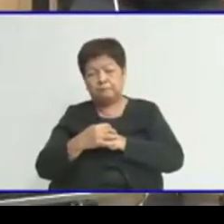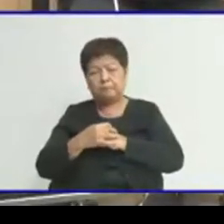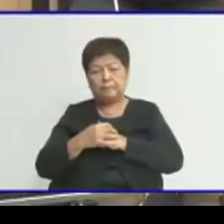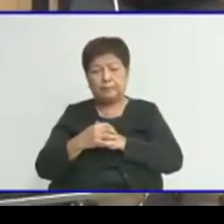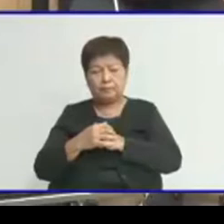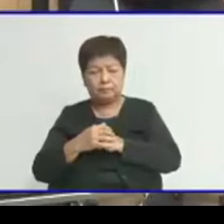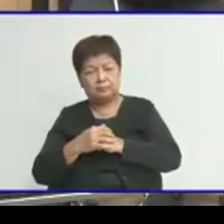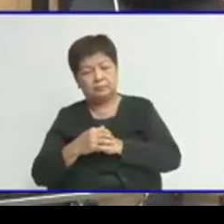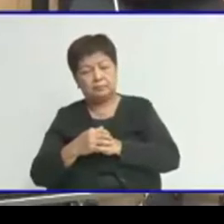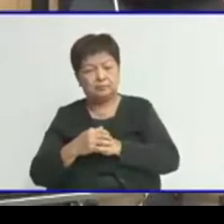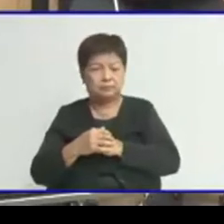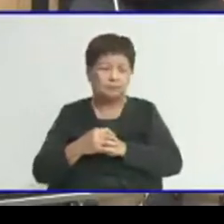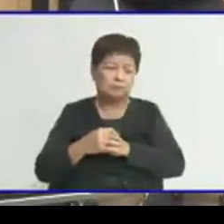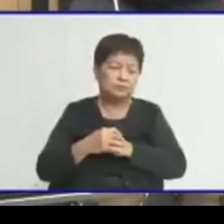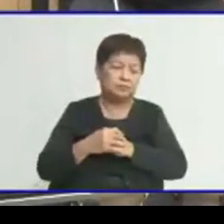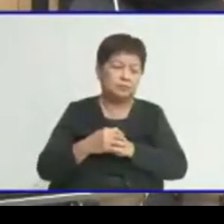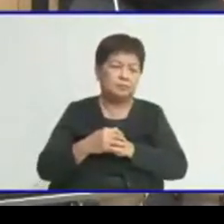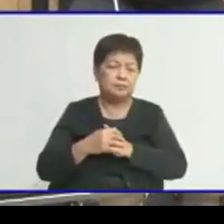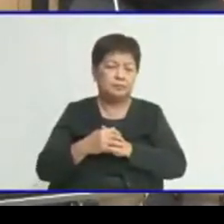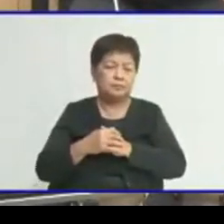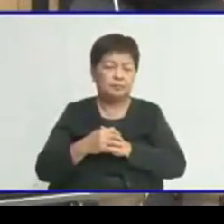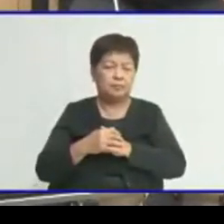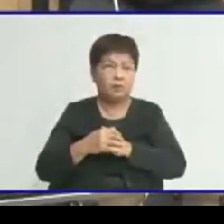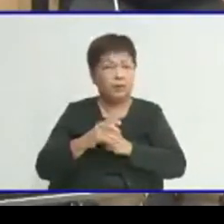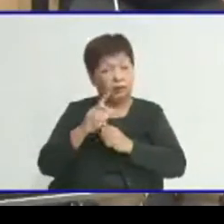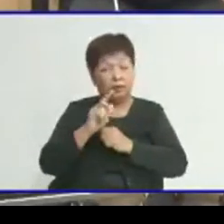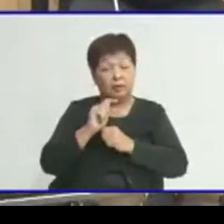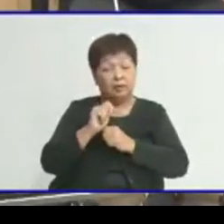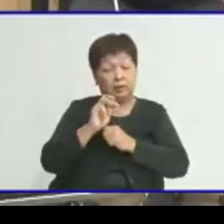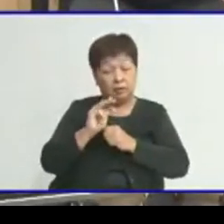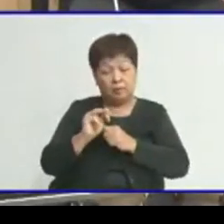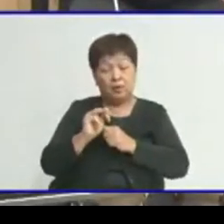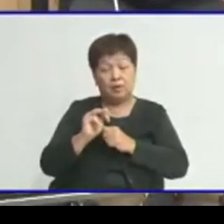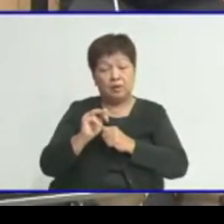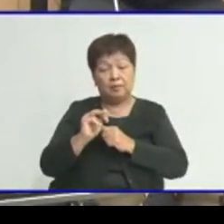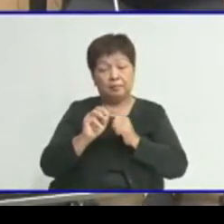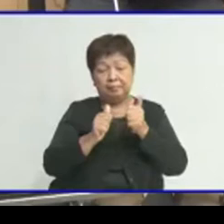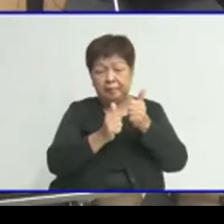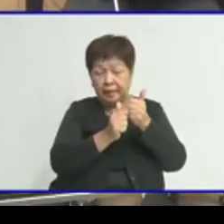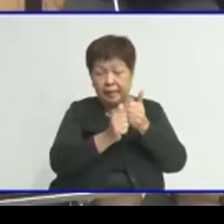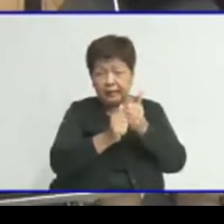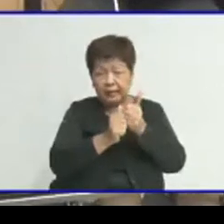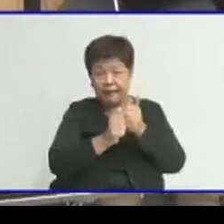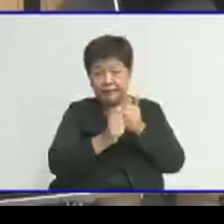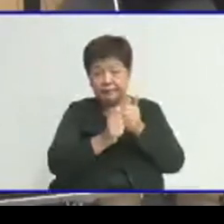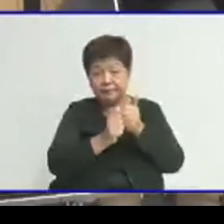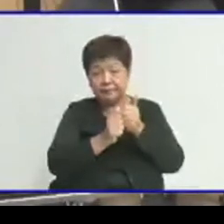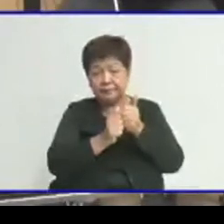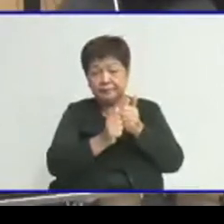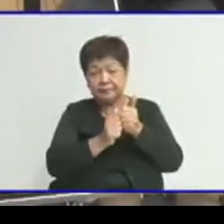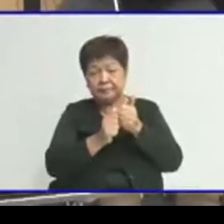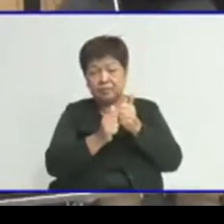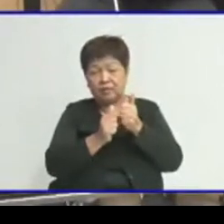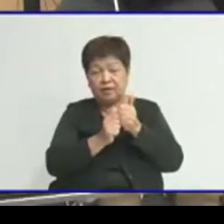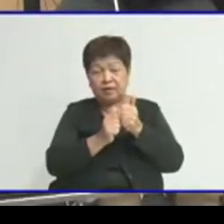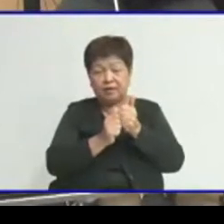for the 180 days period to end and then restart the preparation of the method and the procedure. The Royal